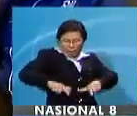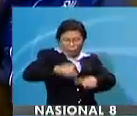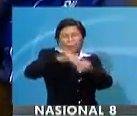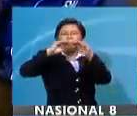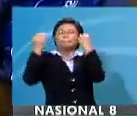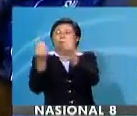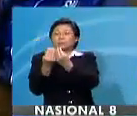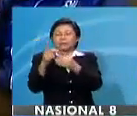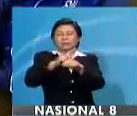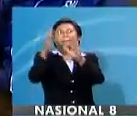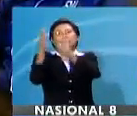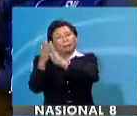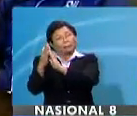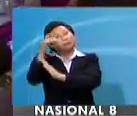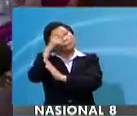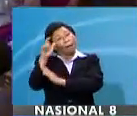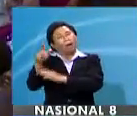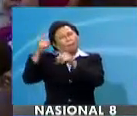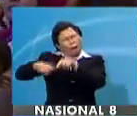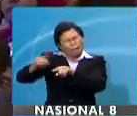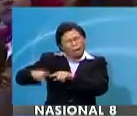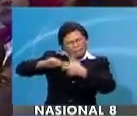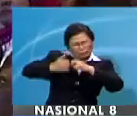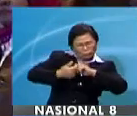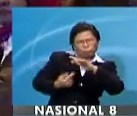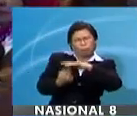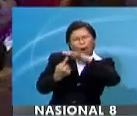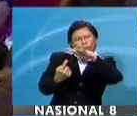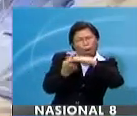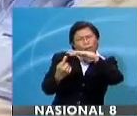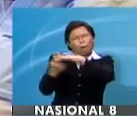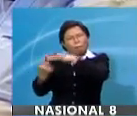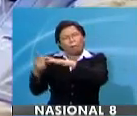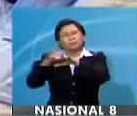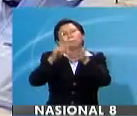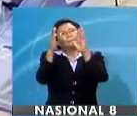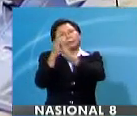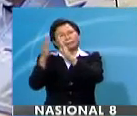masyarakat di kawasan Bandar berikutan pelbagai isu yang wujud di